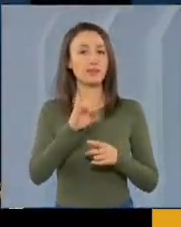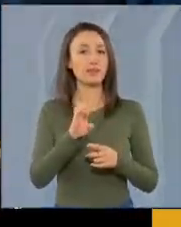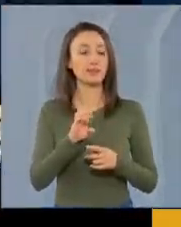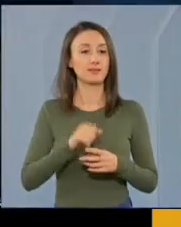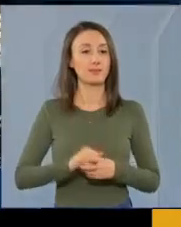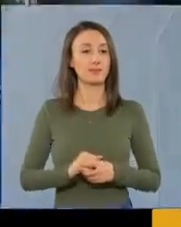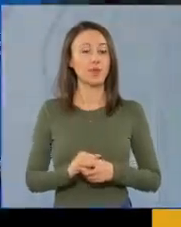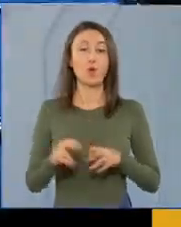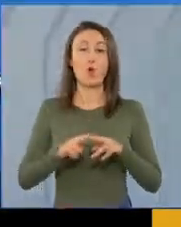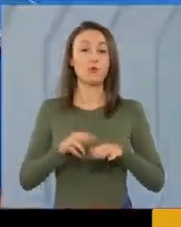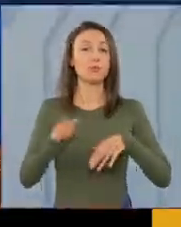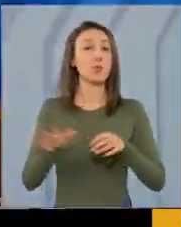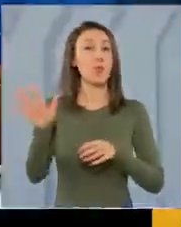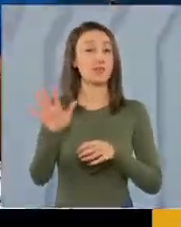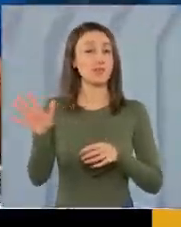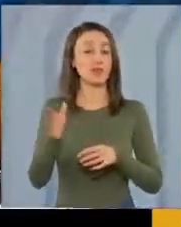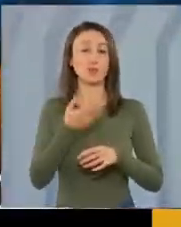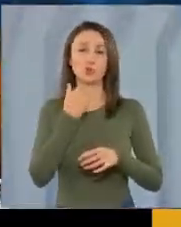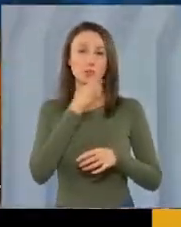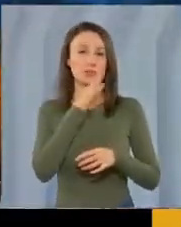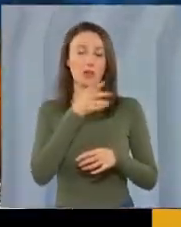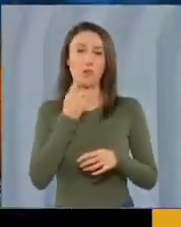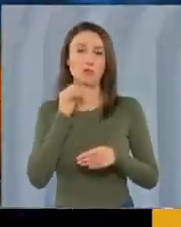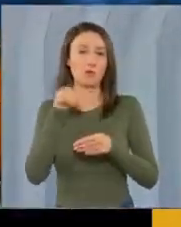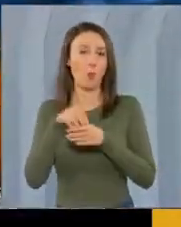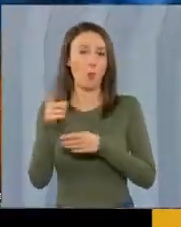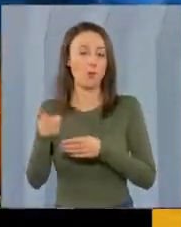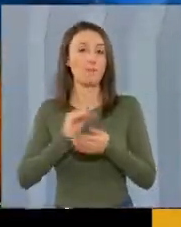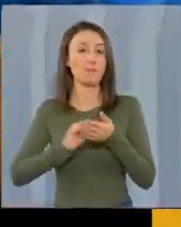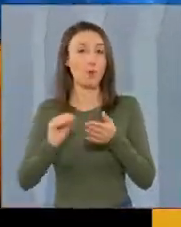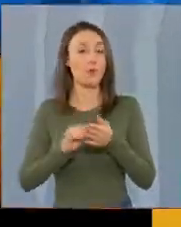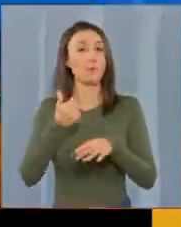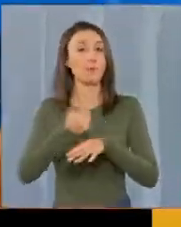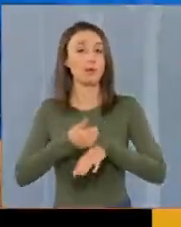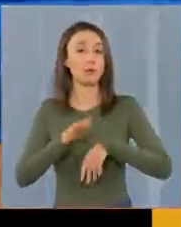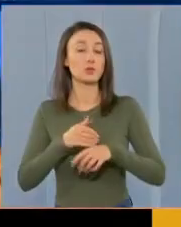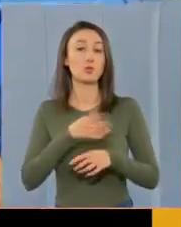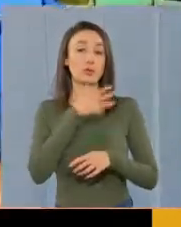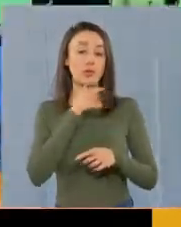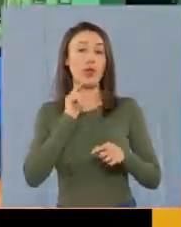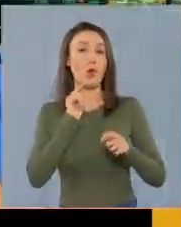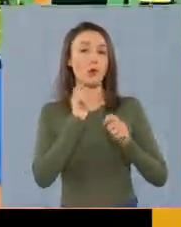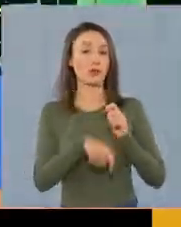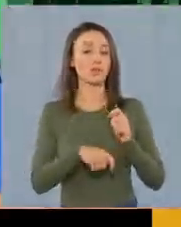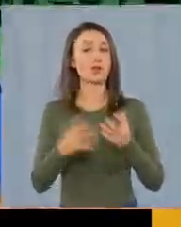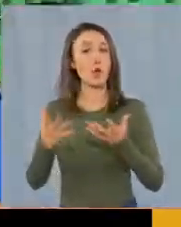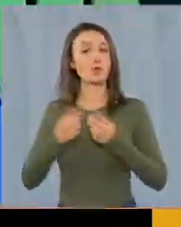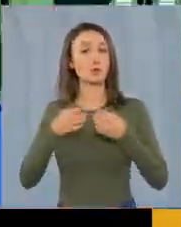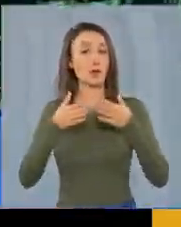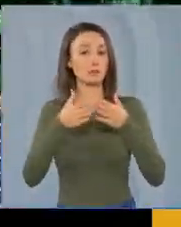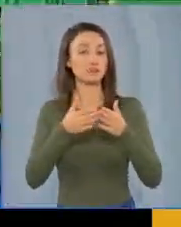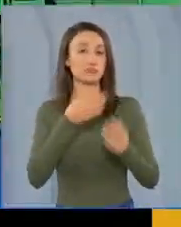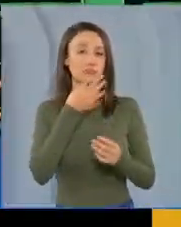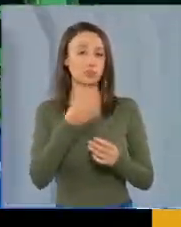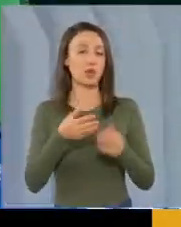Israelului niciun israelian nu se afla la bord de asemenea biroul premierului Nanu a condamnat confiscarea cargoului și a